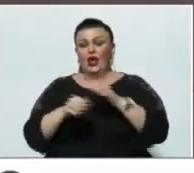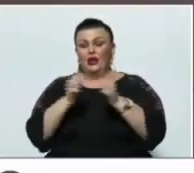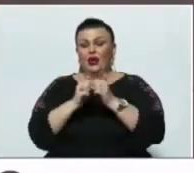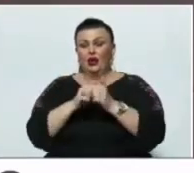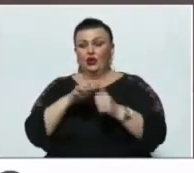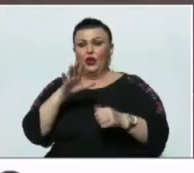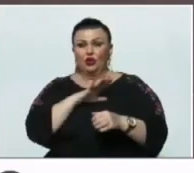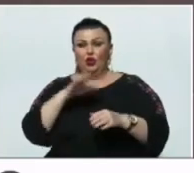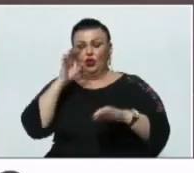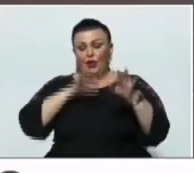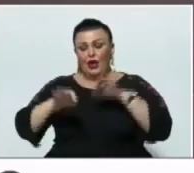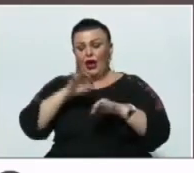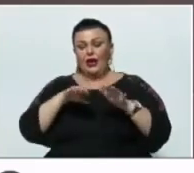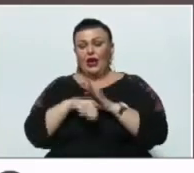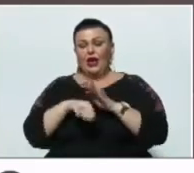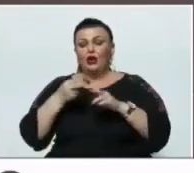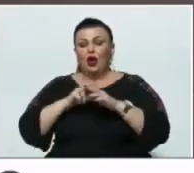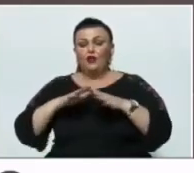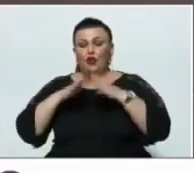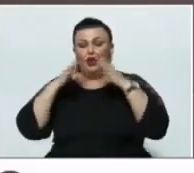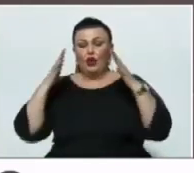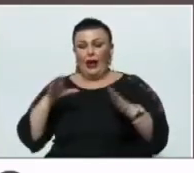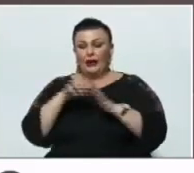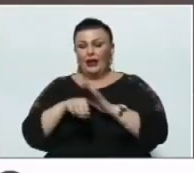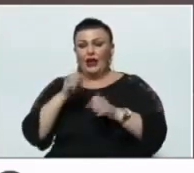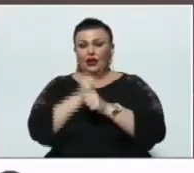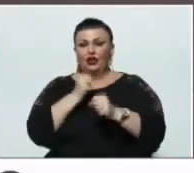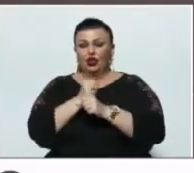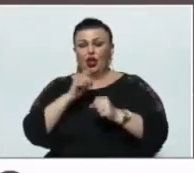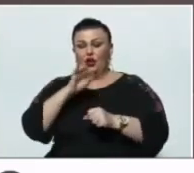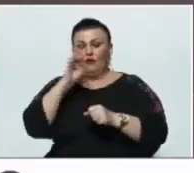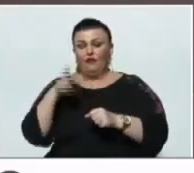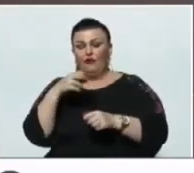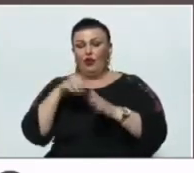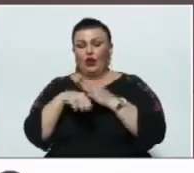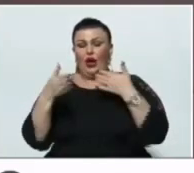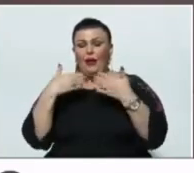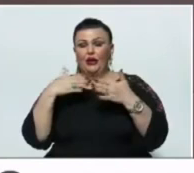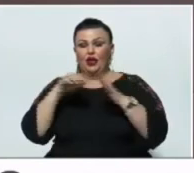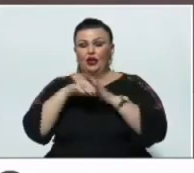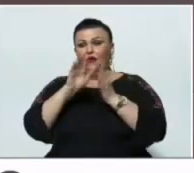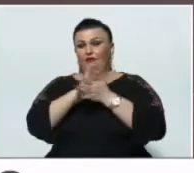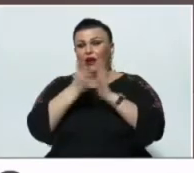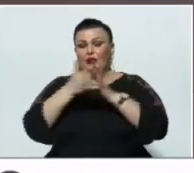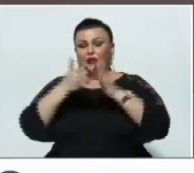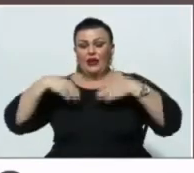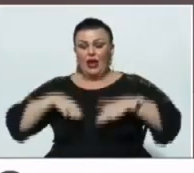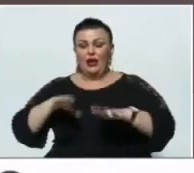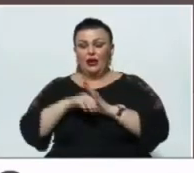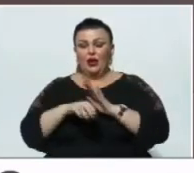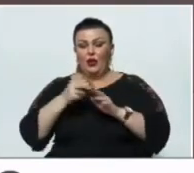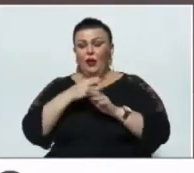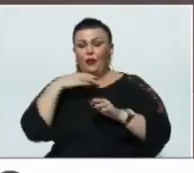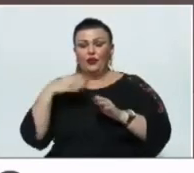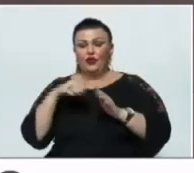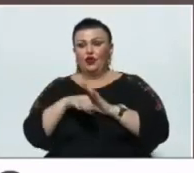şəkillərdən gördüyümüz layihələrin də böyük əksəriyyəti Gənclər Fondu ilə sıx təmasda və əməkdaşlıq şəraitində həyata keçirilir. Biz də buna görə